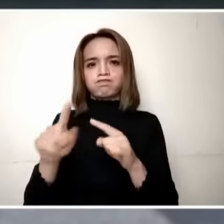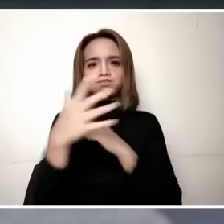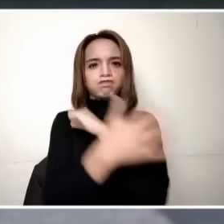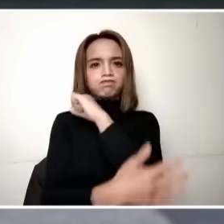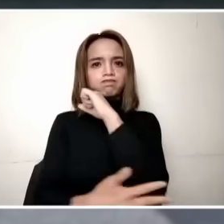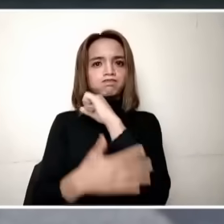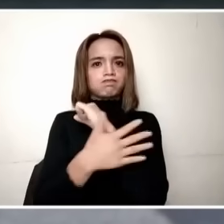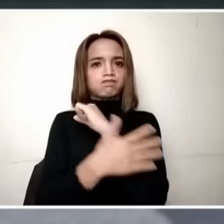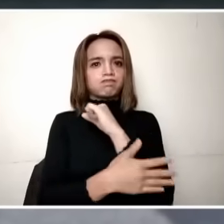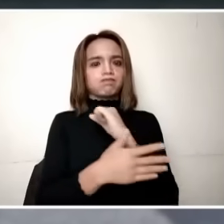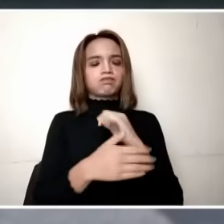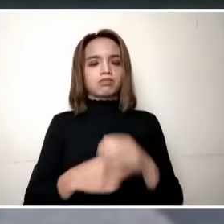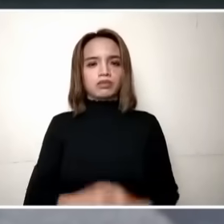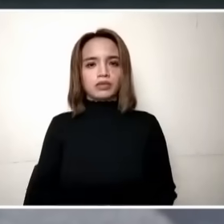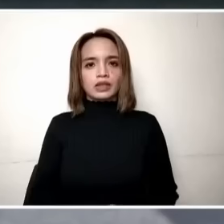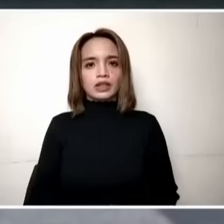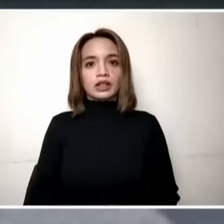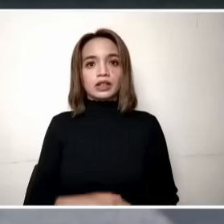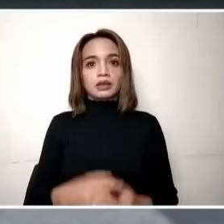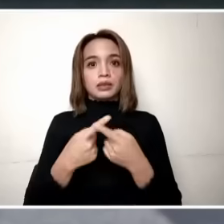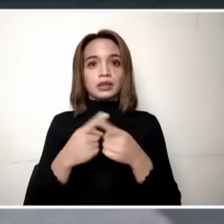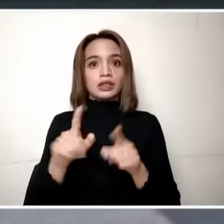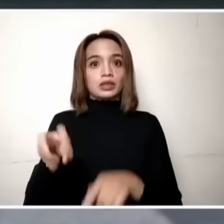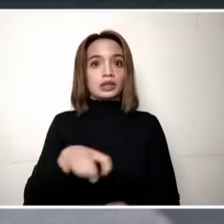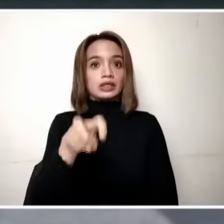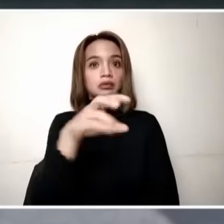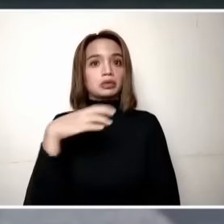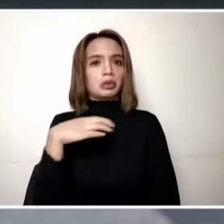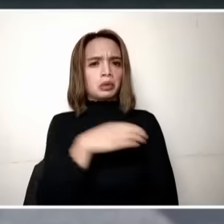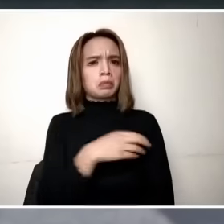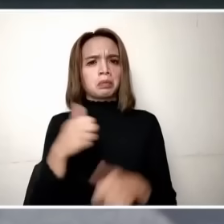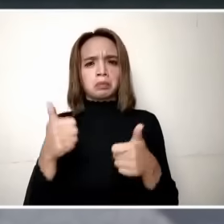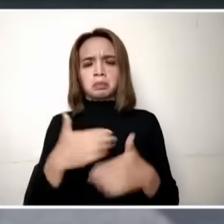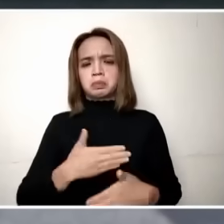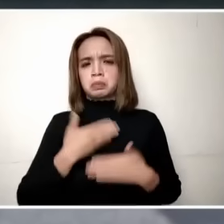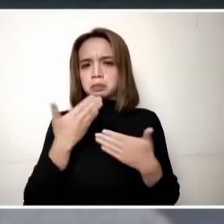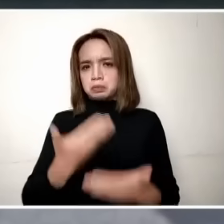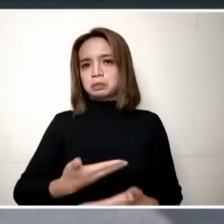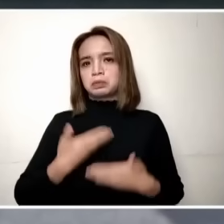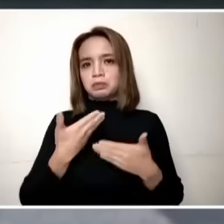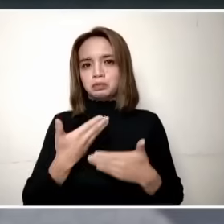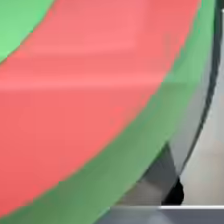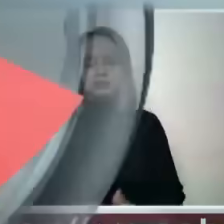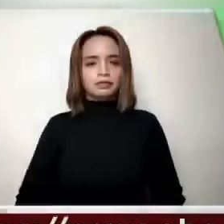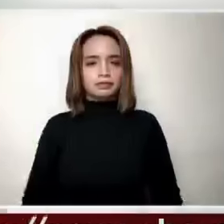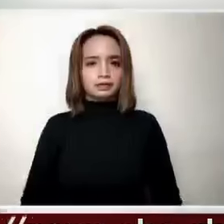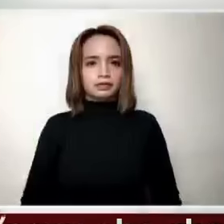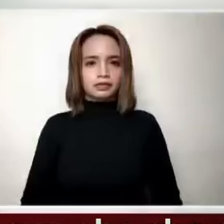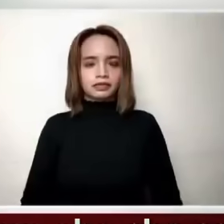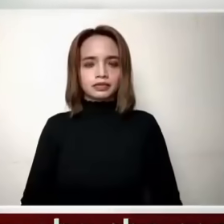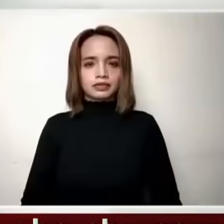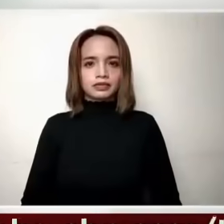naman ng Tourism Congress of the Philippines. Nagpapatrol, Jeff Canoy.